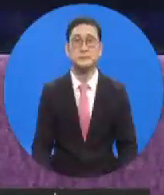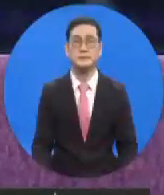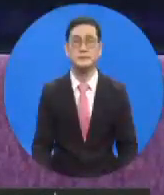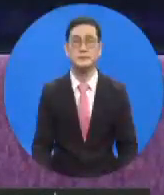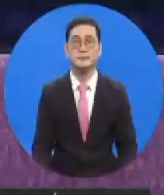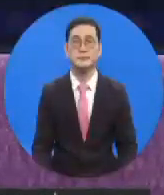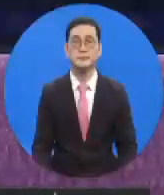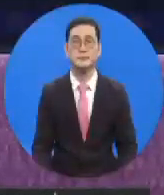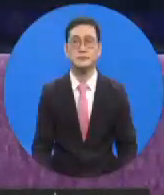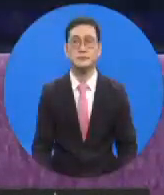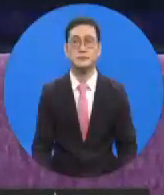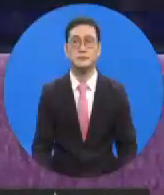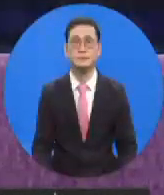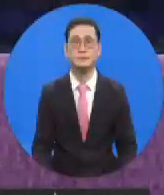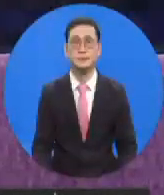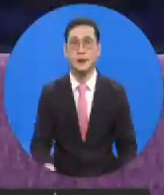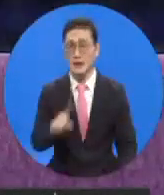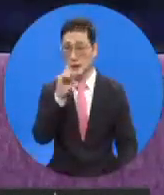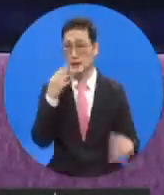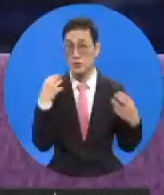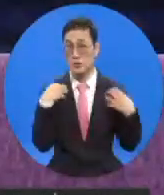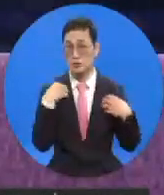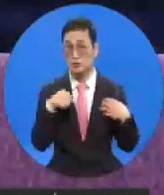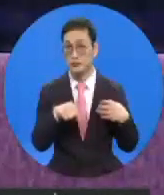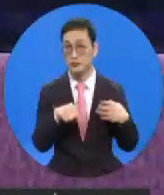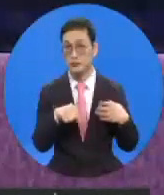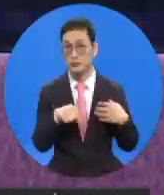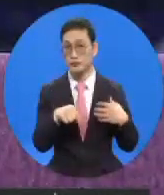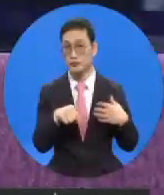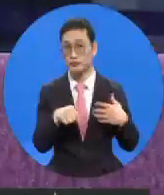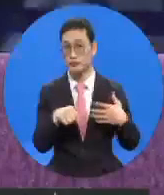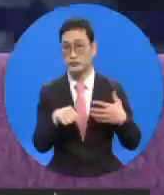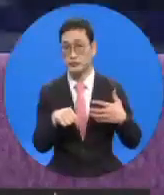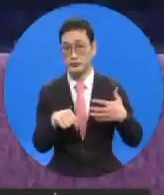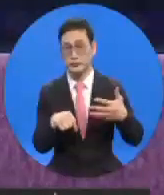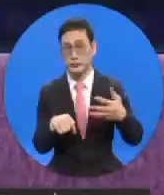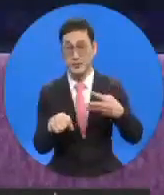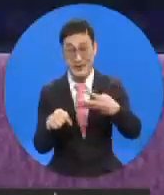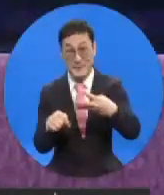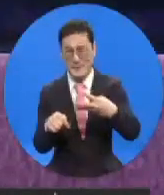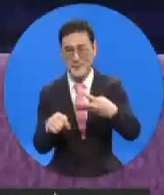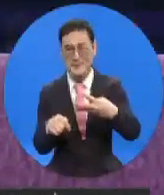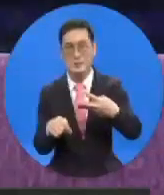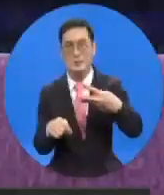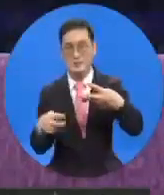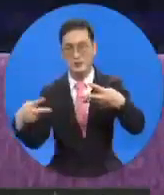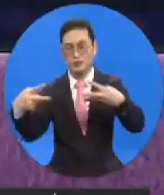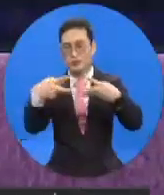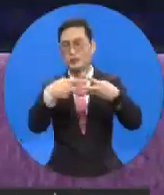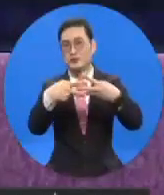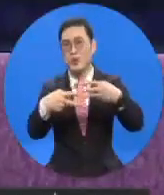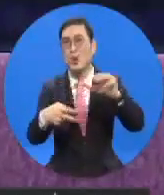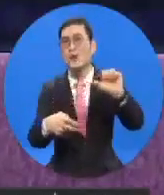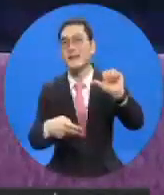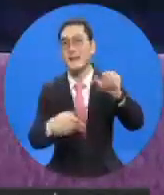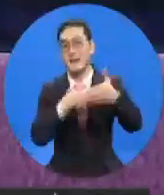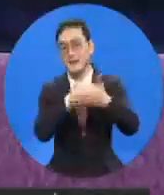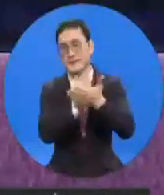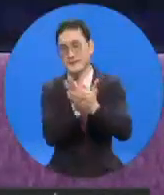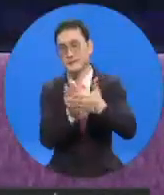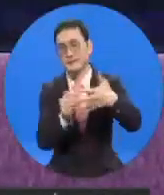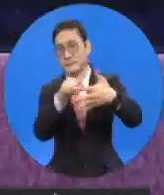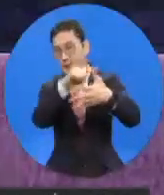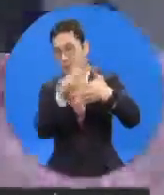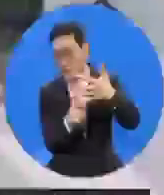정부는 지난번에 이제 3단계로 돼 있는 사회적 거리두기를 5단계로 세밀화하면서 좀 국민 일상생활이나 경제에 미치는 영향을 좀 더